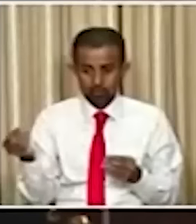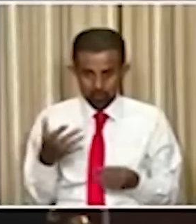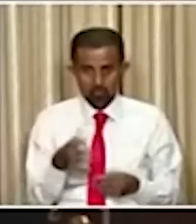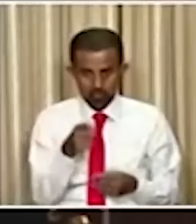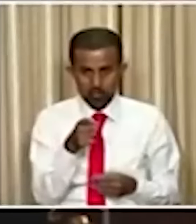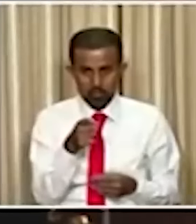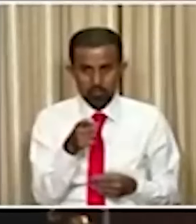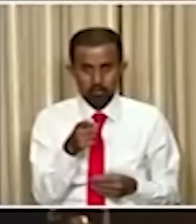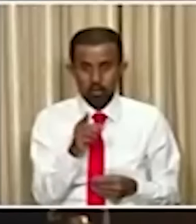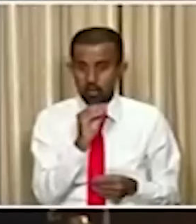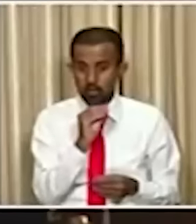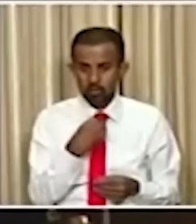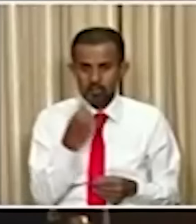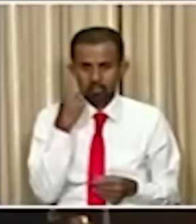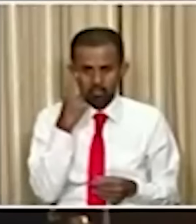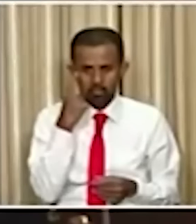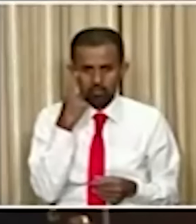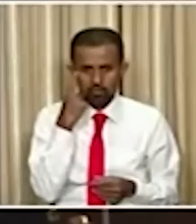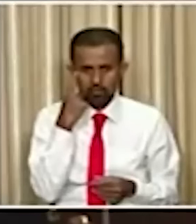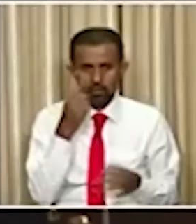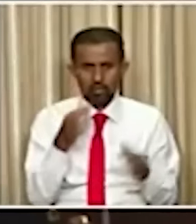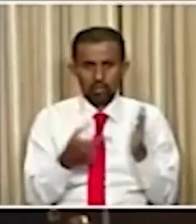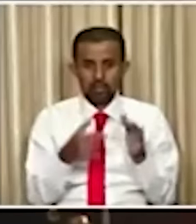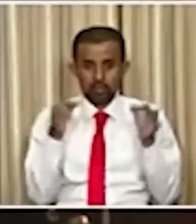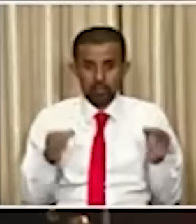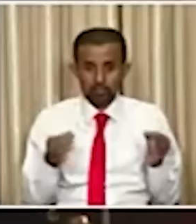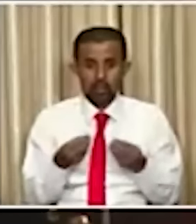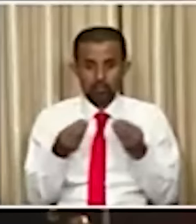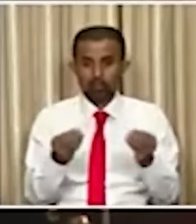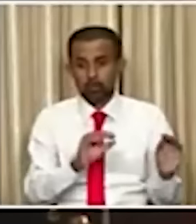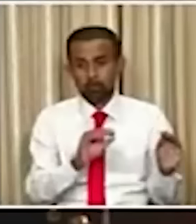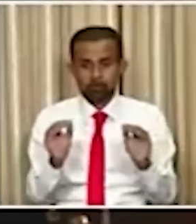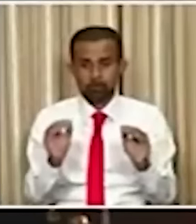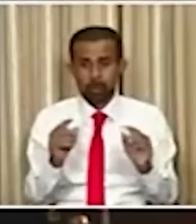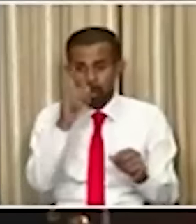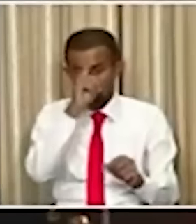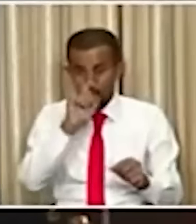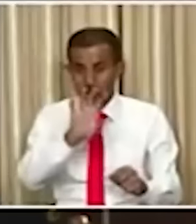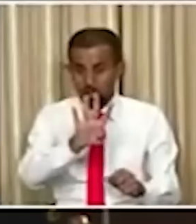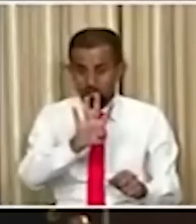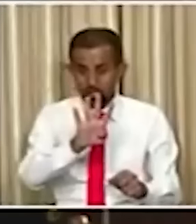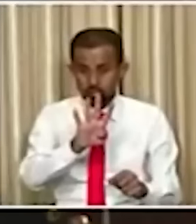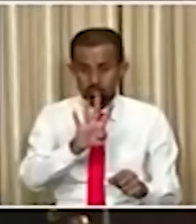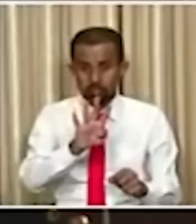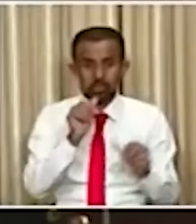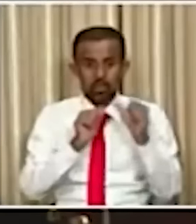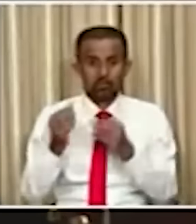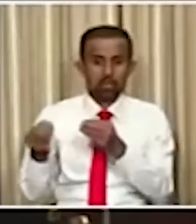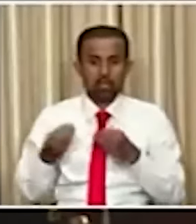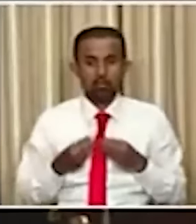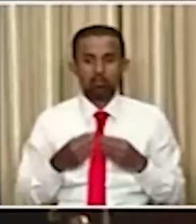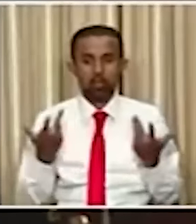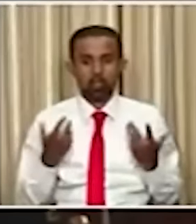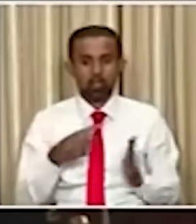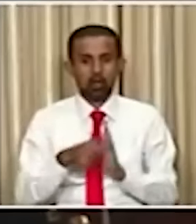neda namuth api dannawa e tender e laba dunata passe maasa 4k yanakan ausada labune ne Rata